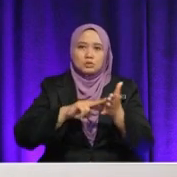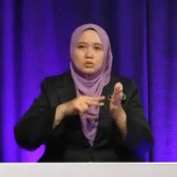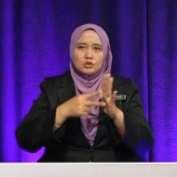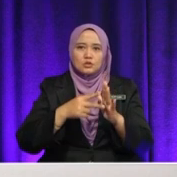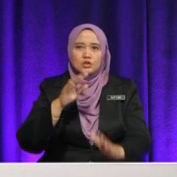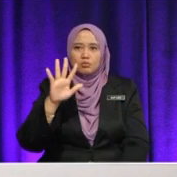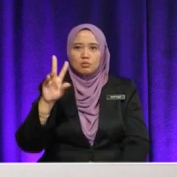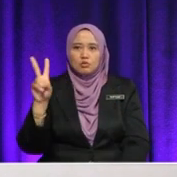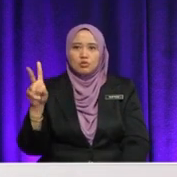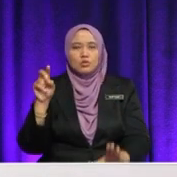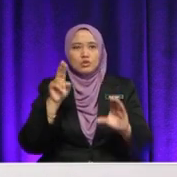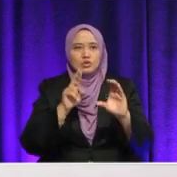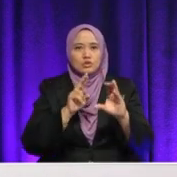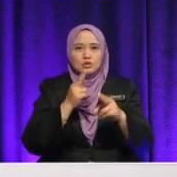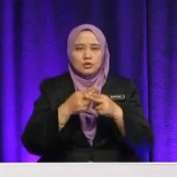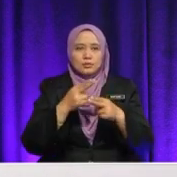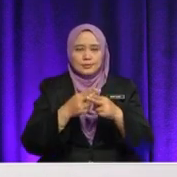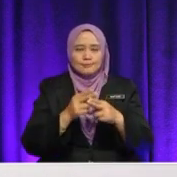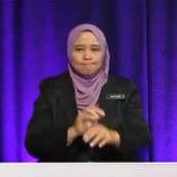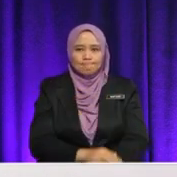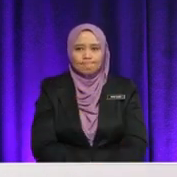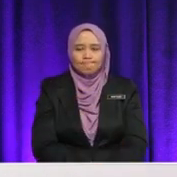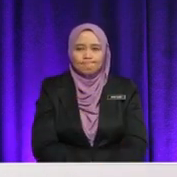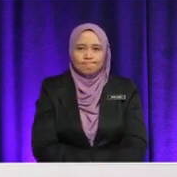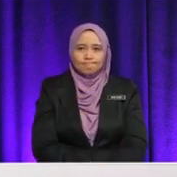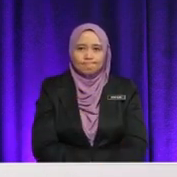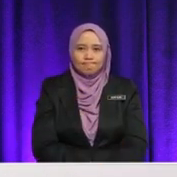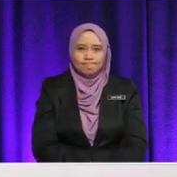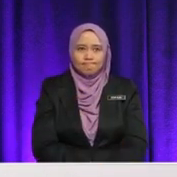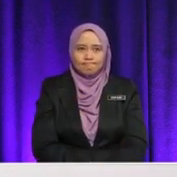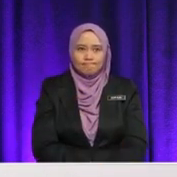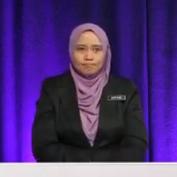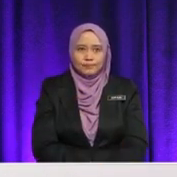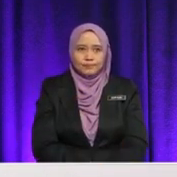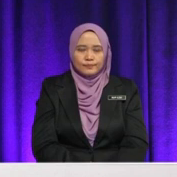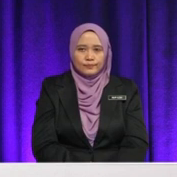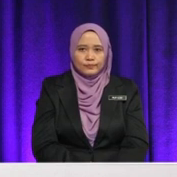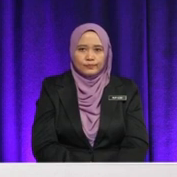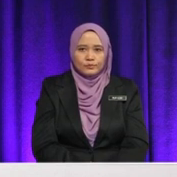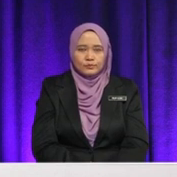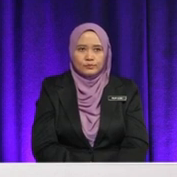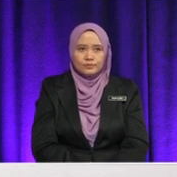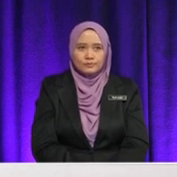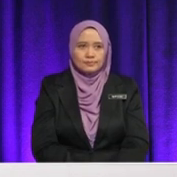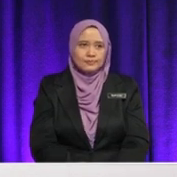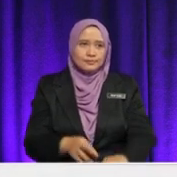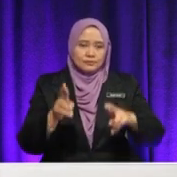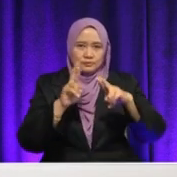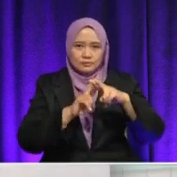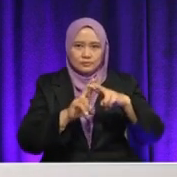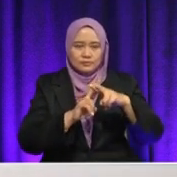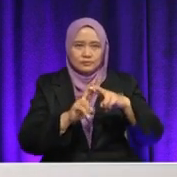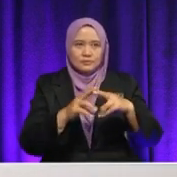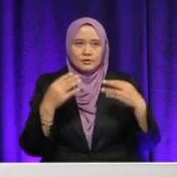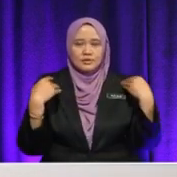oke Ini ringkasan atau pilih ada maklumat panjang sekitar ringkaskan kepada kronologi adalah